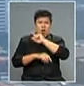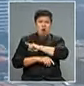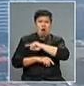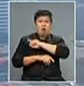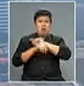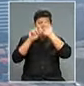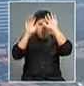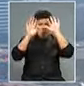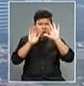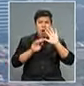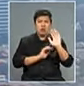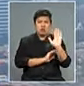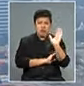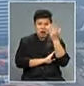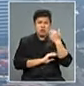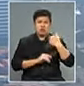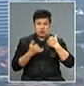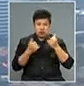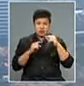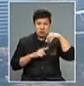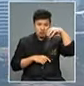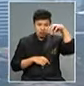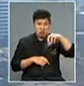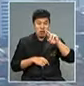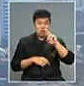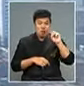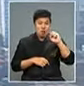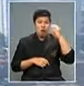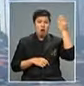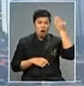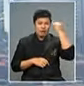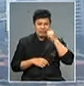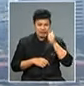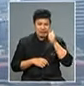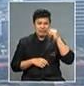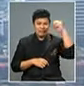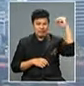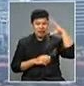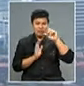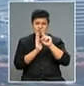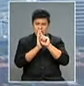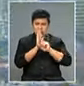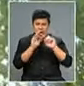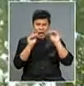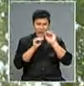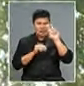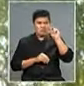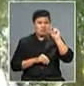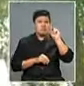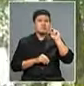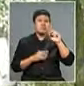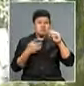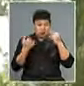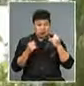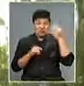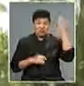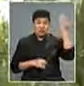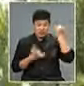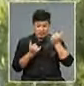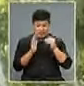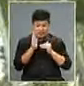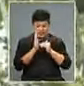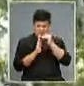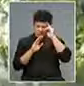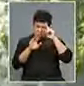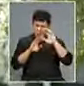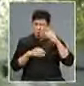ตั้งแต่เมื่อเช้าครับขณะที่อาคารรัฐสภาครับตอนนี้อากาศแจ่มใสแดดดีอุณหภูมิล่าสุดเกือบ30องศาเซลเซียสส่วนอุณหภูมิสูงสุดประจำวันนี้จะเดินหน้